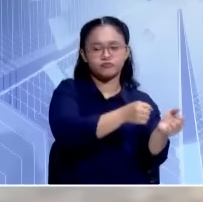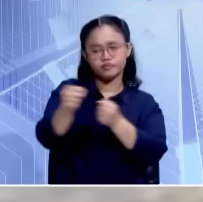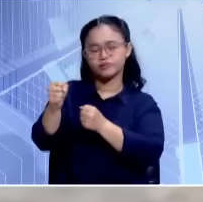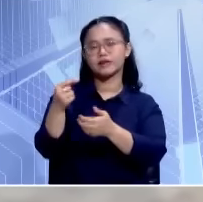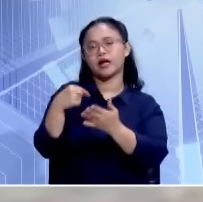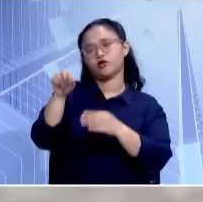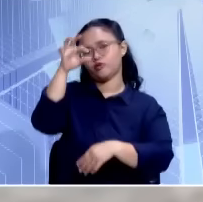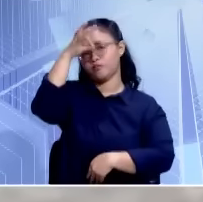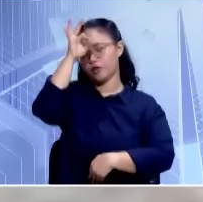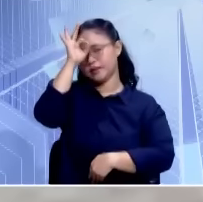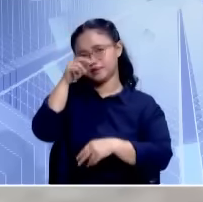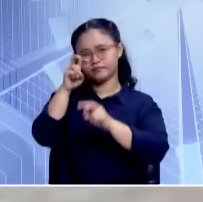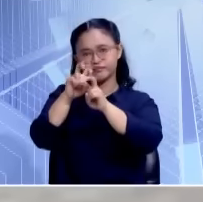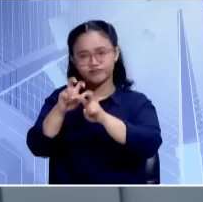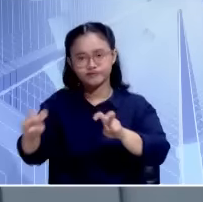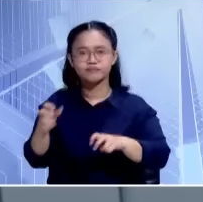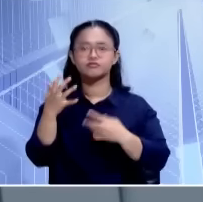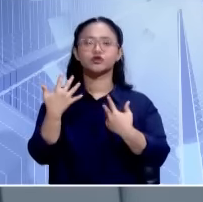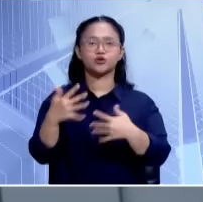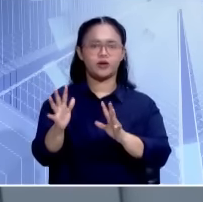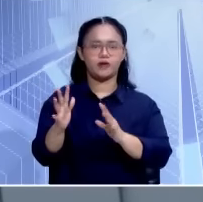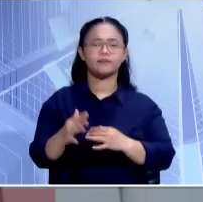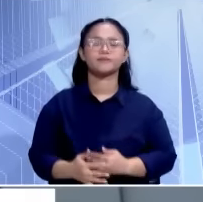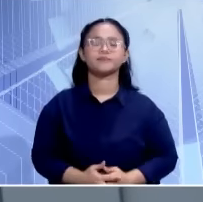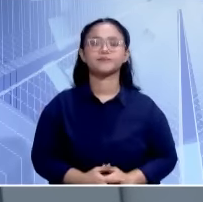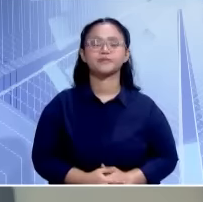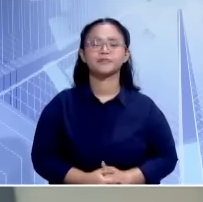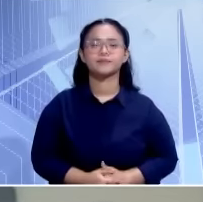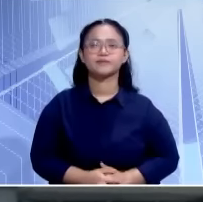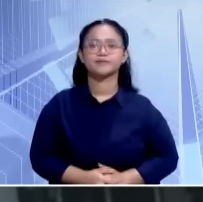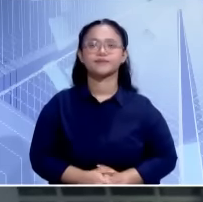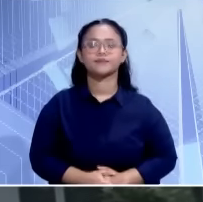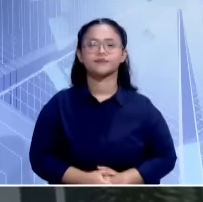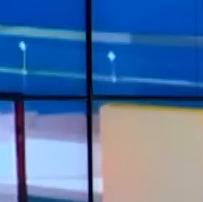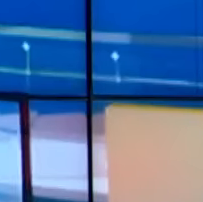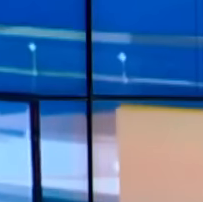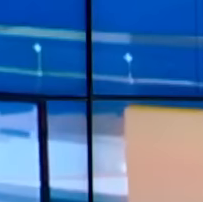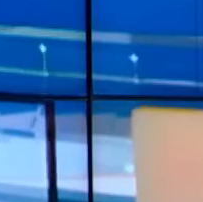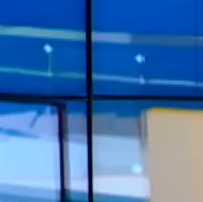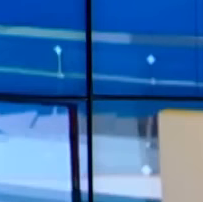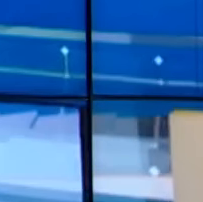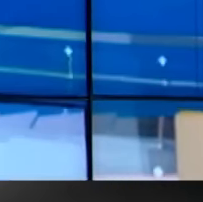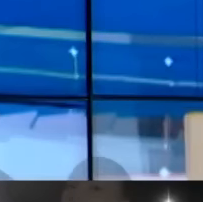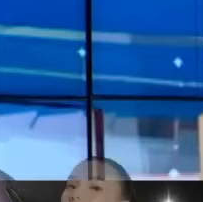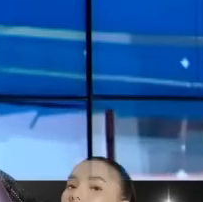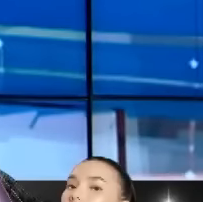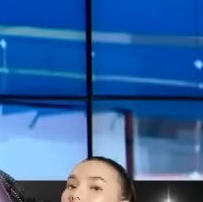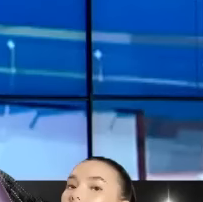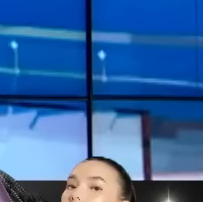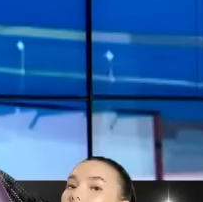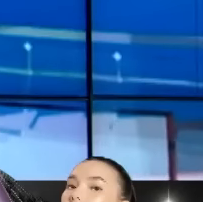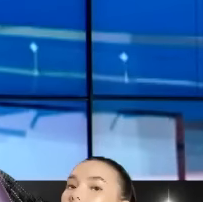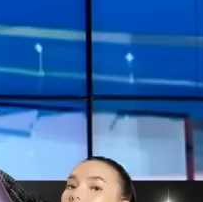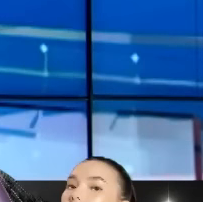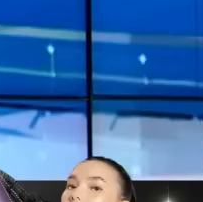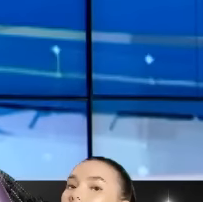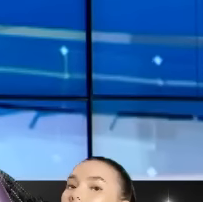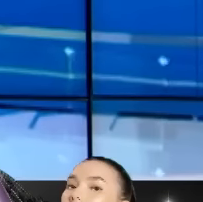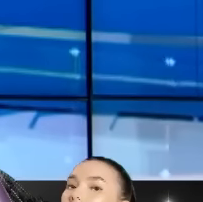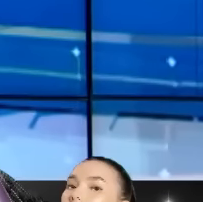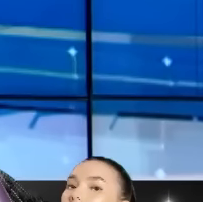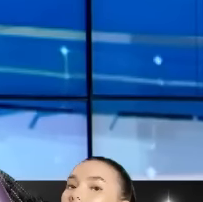Putih. Dari Jakarta, Rani Sanjaya, iNews melaporkan. Pemirsa, bukannya menepi, seorang pengendara